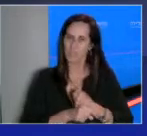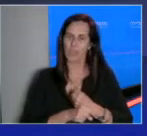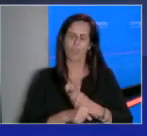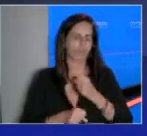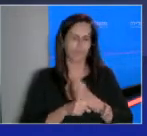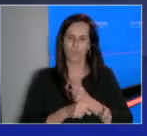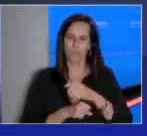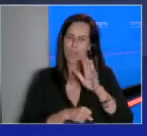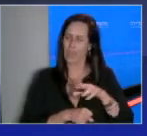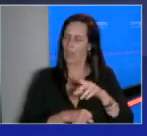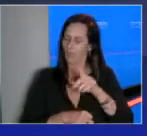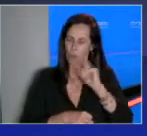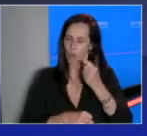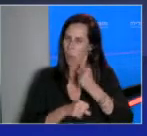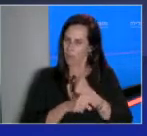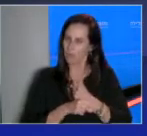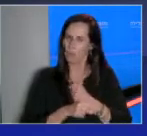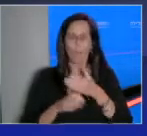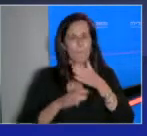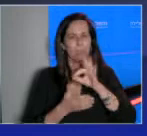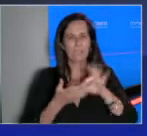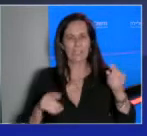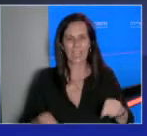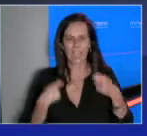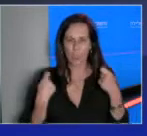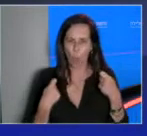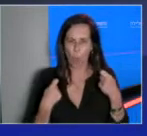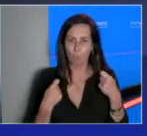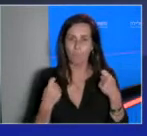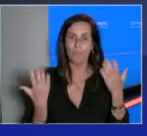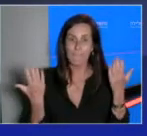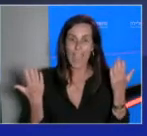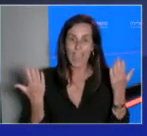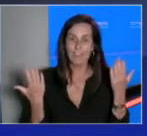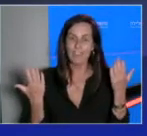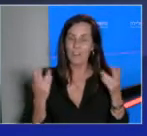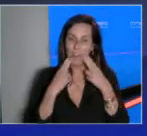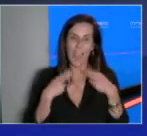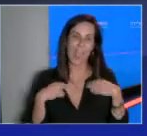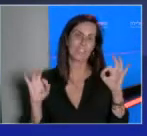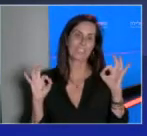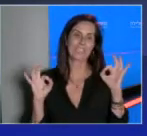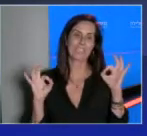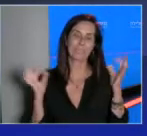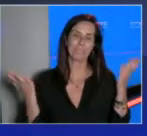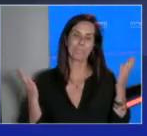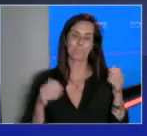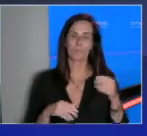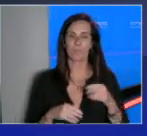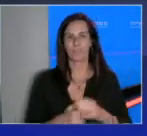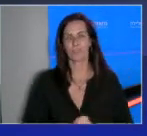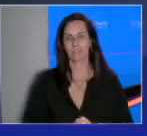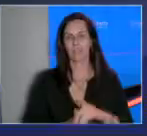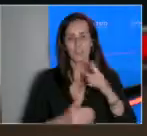עשתה עבודה מדהימה, גם רונן עשה עבודה מדהימה. פנינו למשרד החינוך, והם לא ענו לפנייתנו. יש לי חדשות